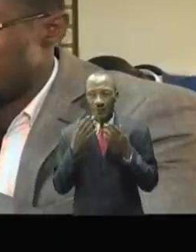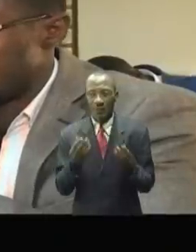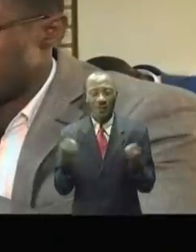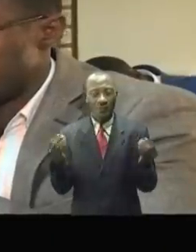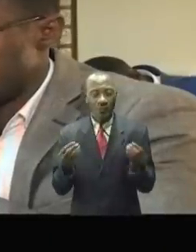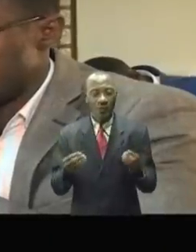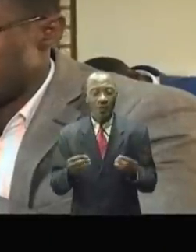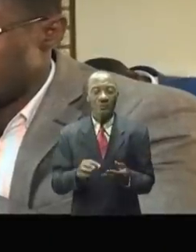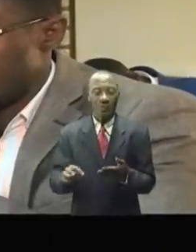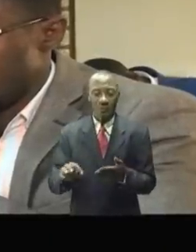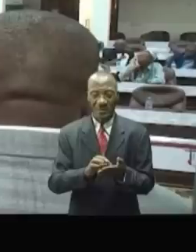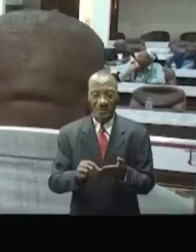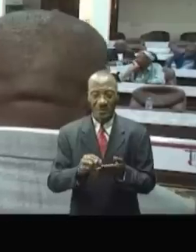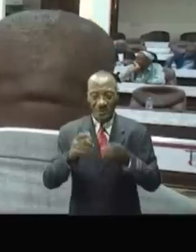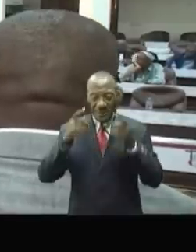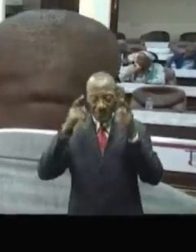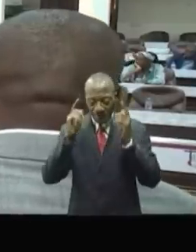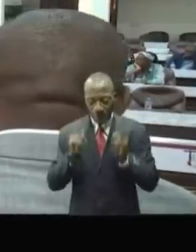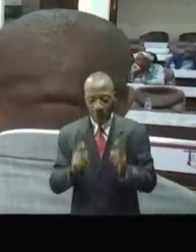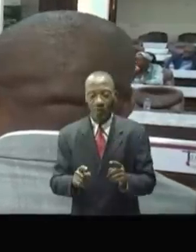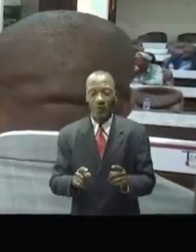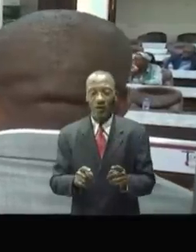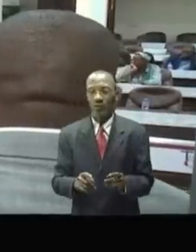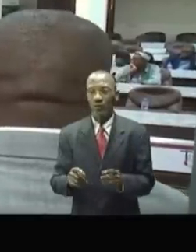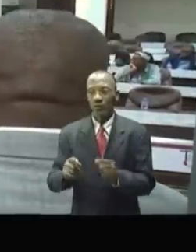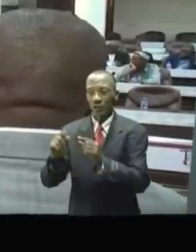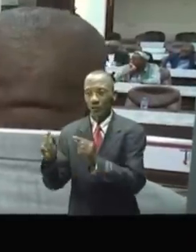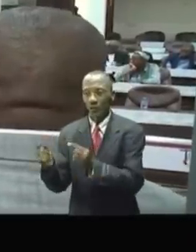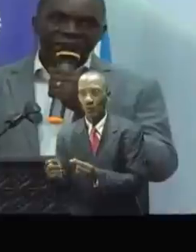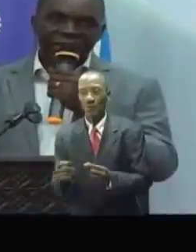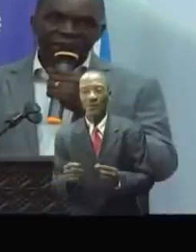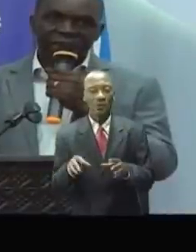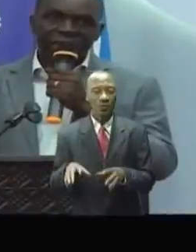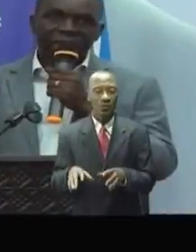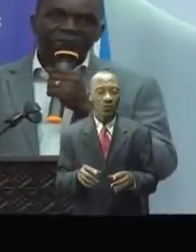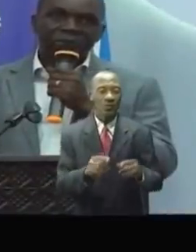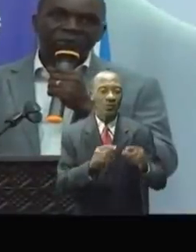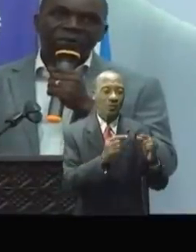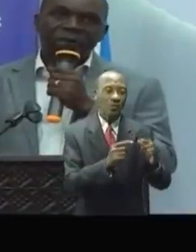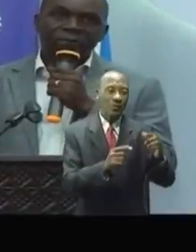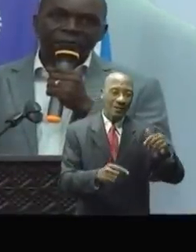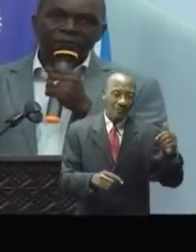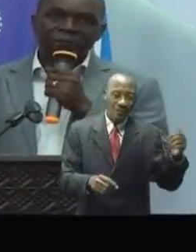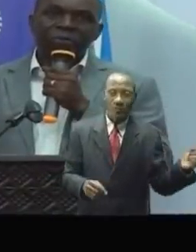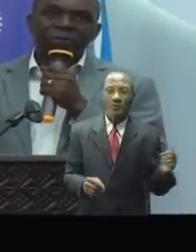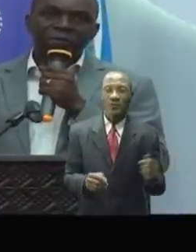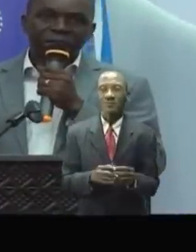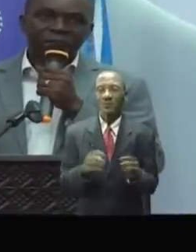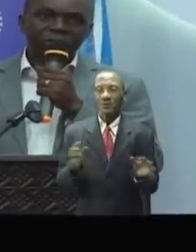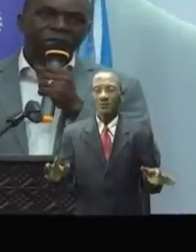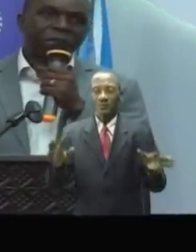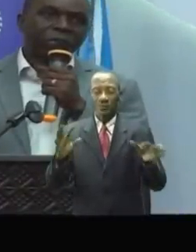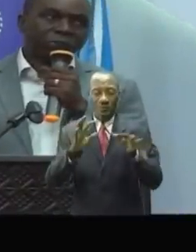le mandat d'accompagner la RDC dans la mise en place d'un plan de vulgarisation des bonnes pratiques agricoles liées à